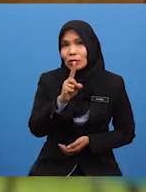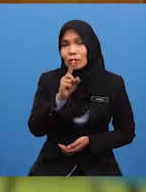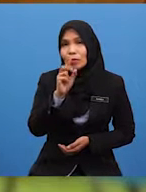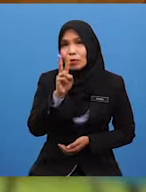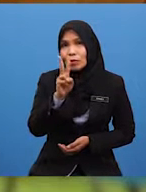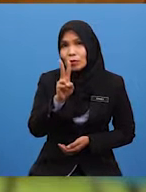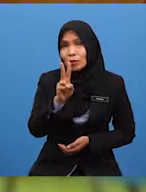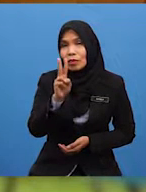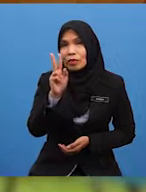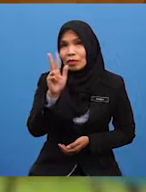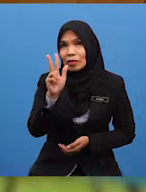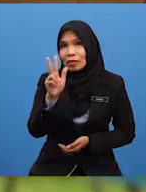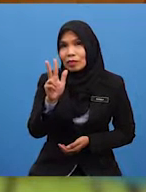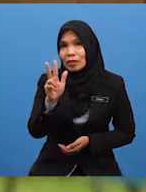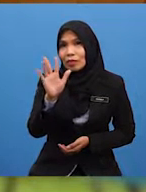2, 3,